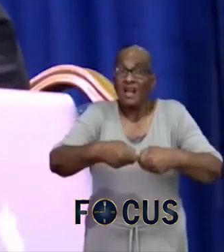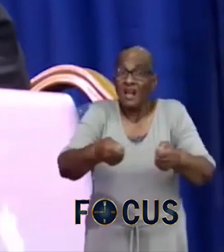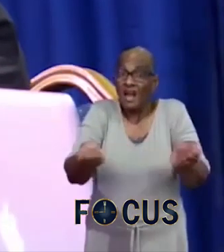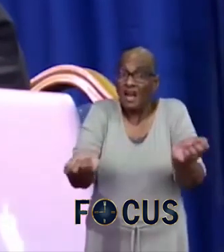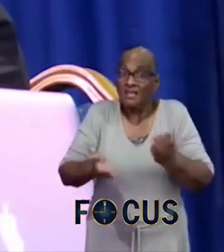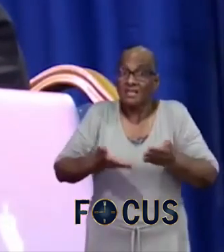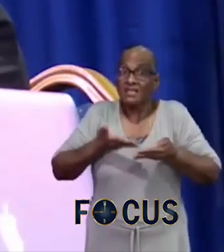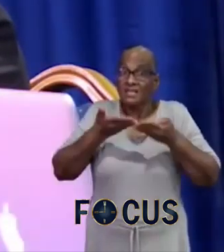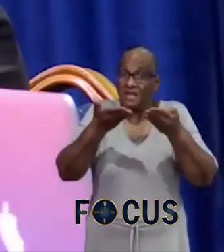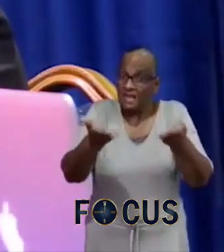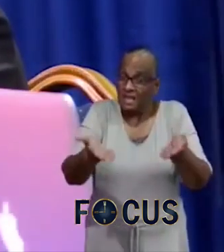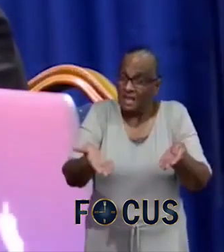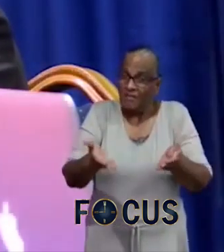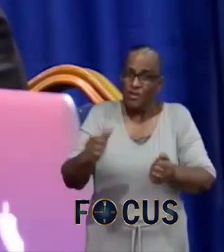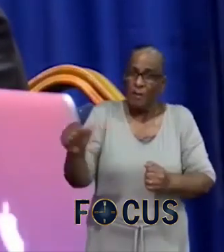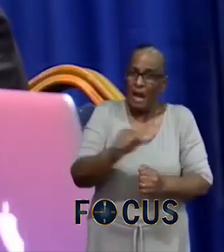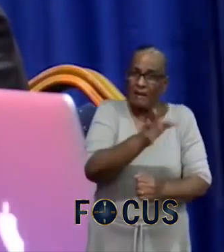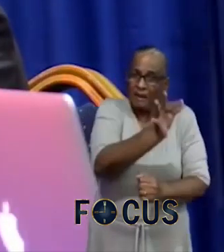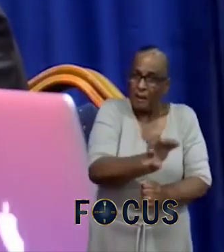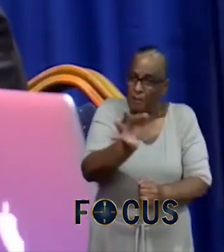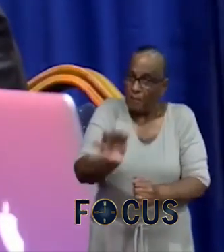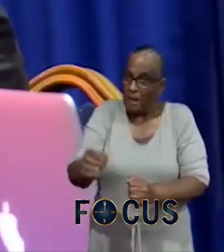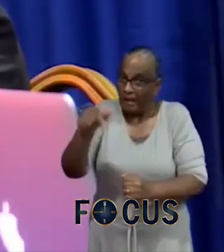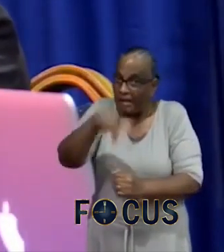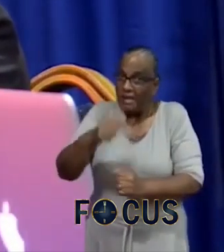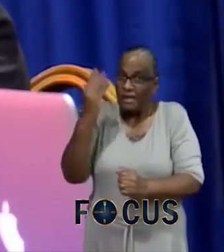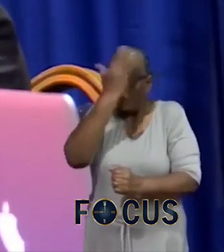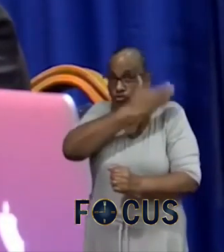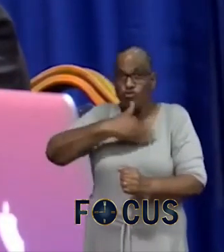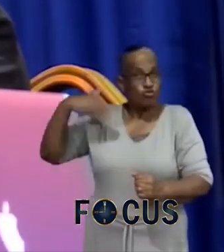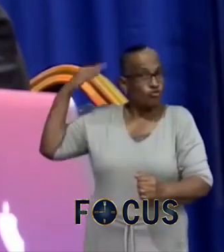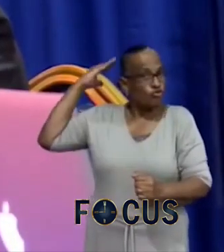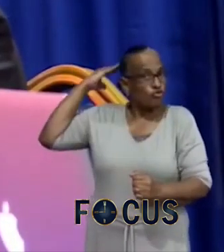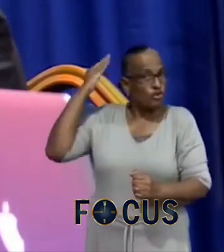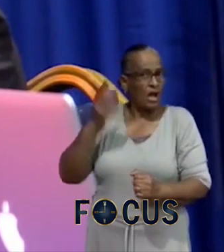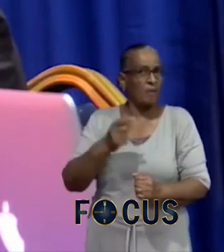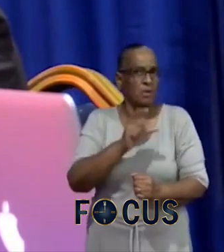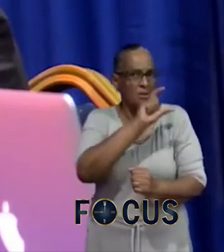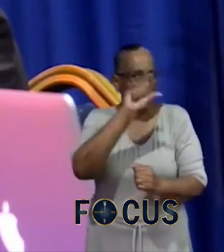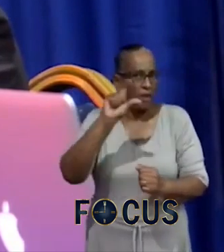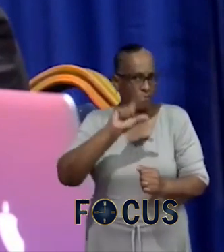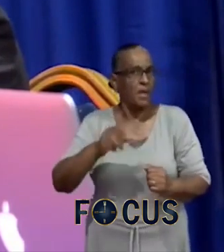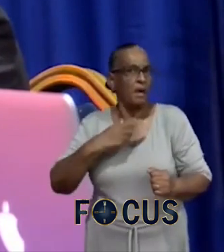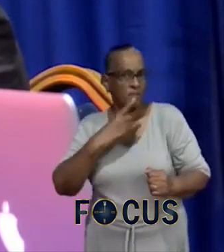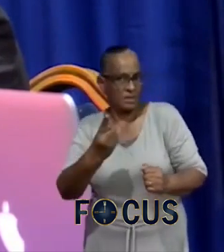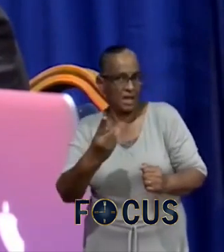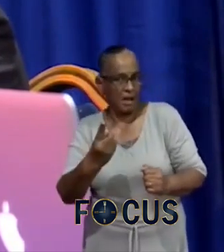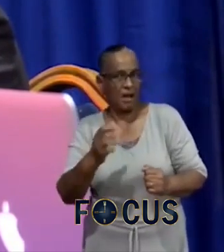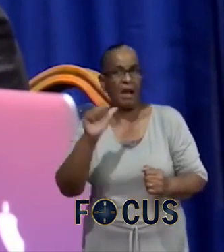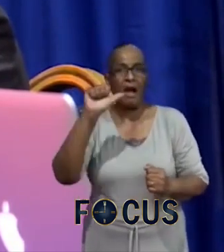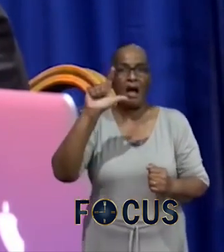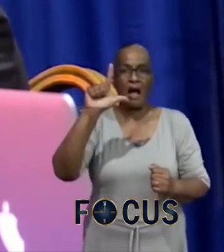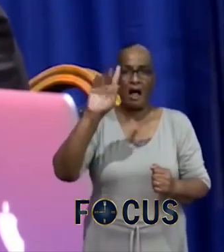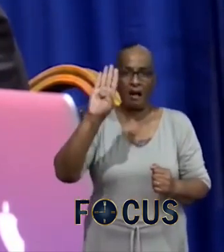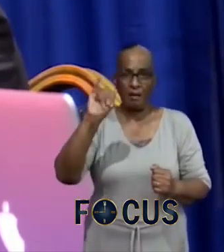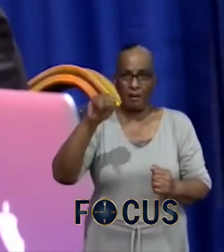om te kijken naar bepaalde plekken in Suriname. En die wil ik even voor u opnoemen. Dat is